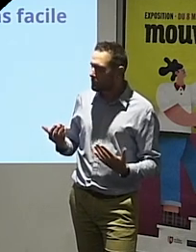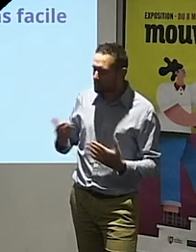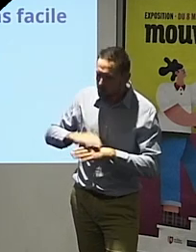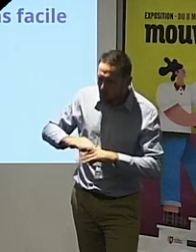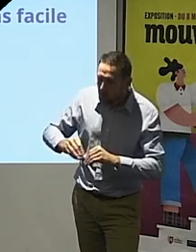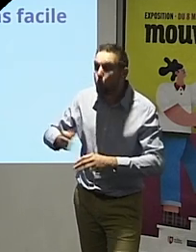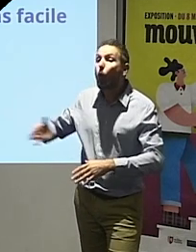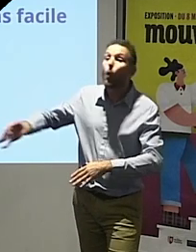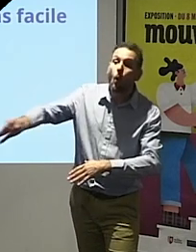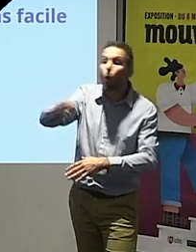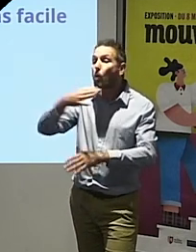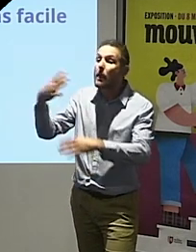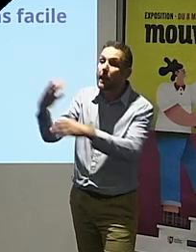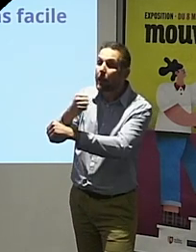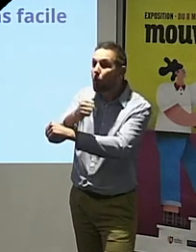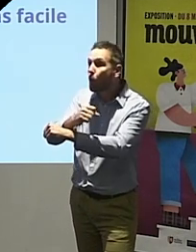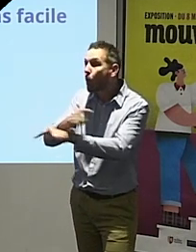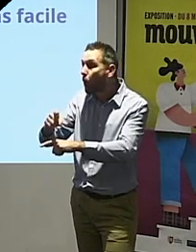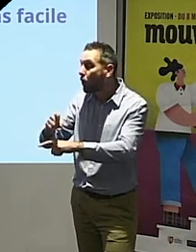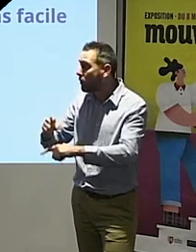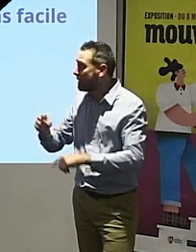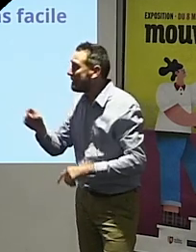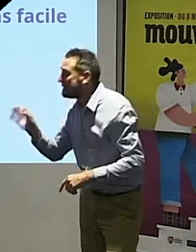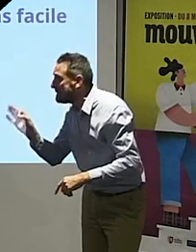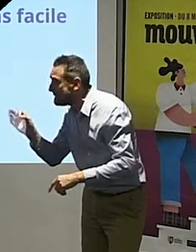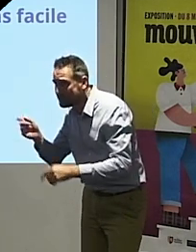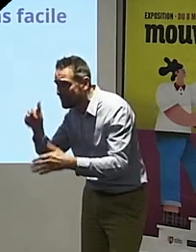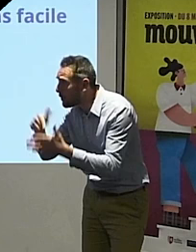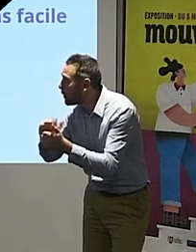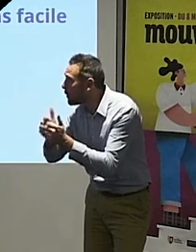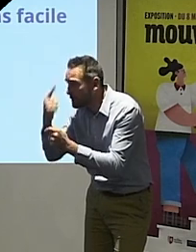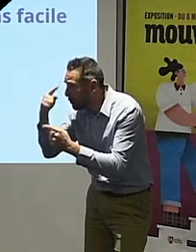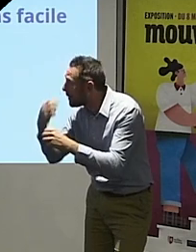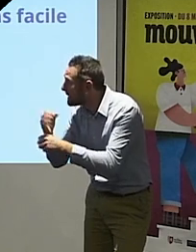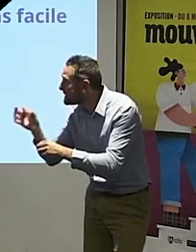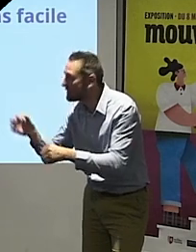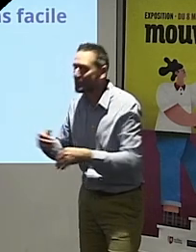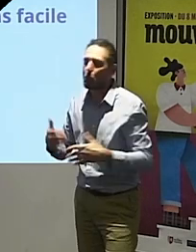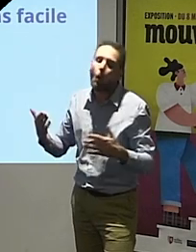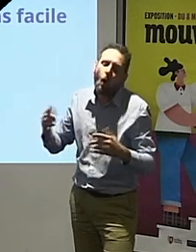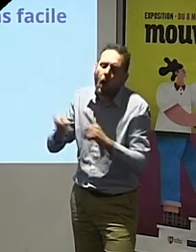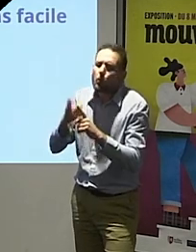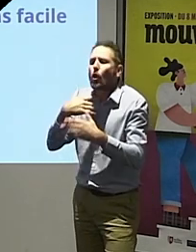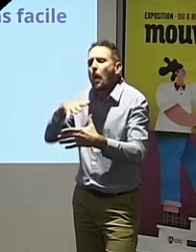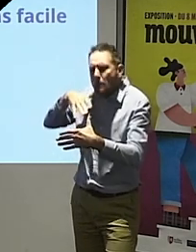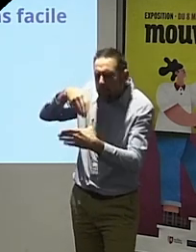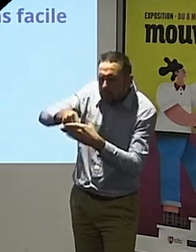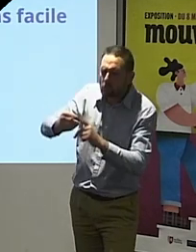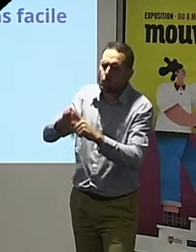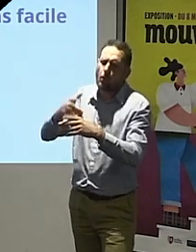gagner. Oui, pour gagner. Mais coach on qui est parle là de côté. Participer aussi.